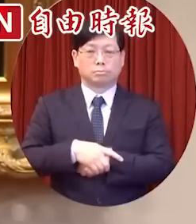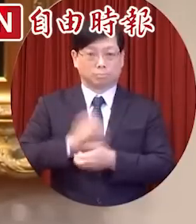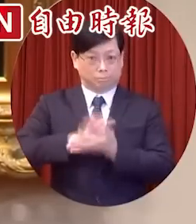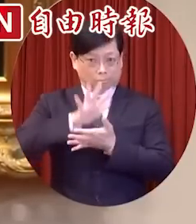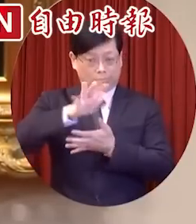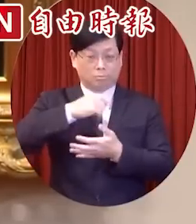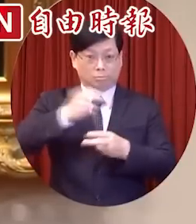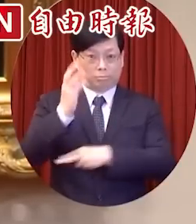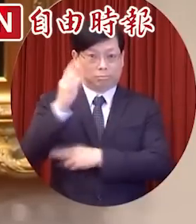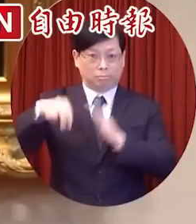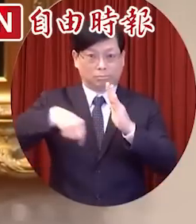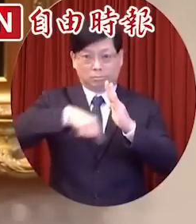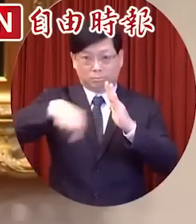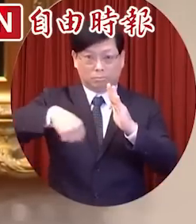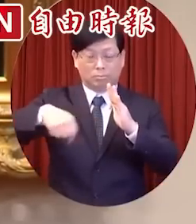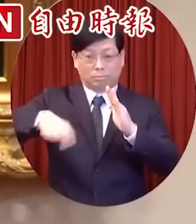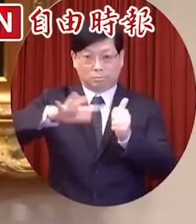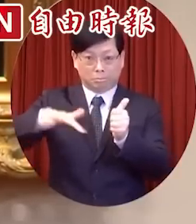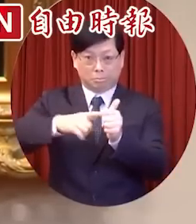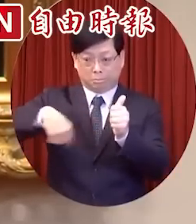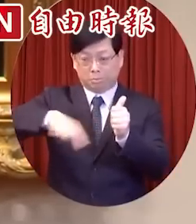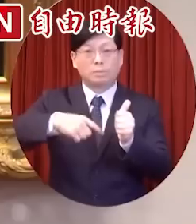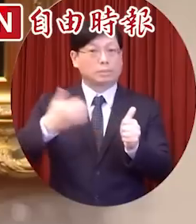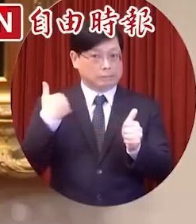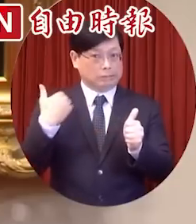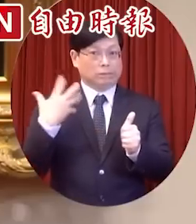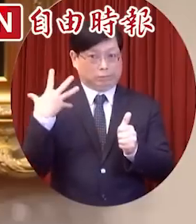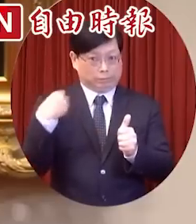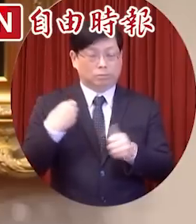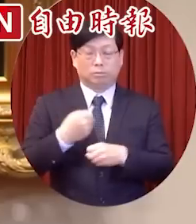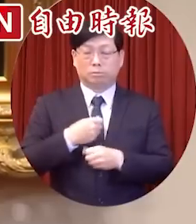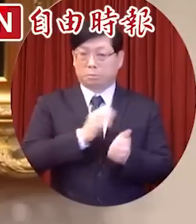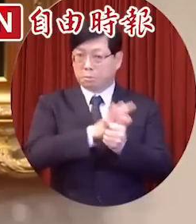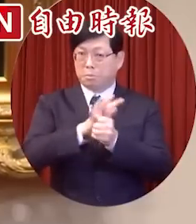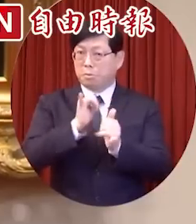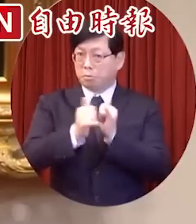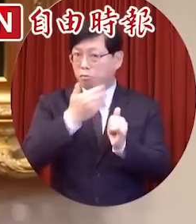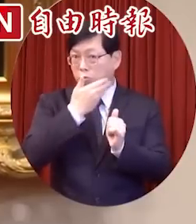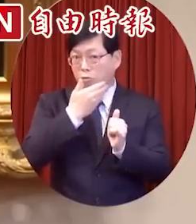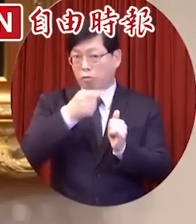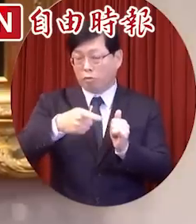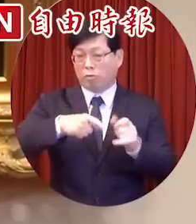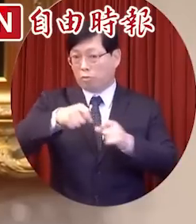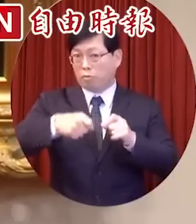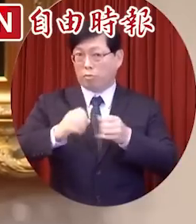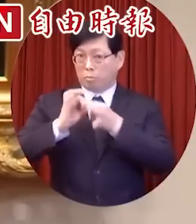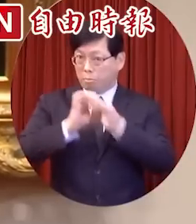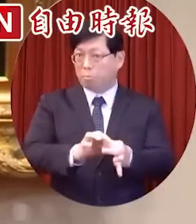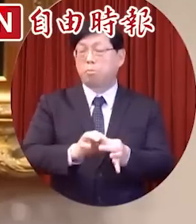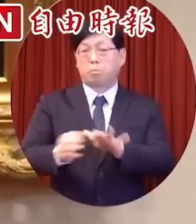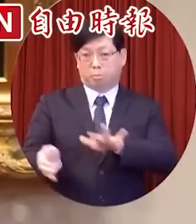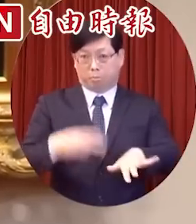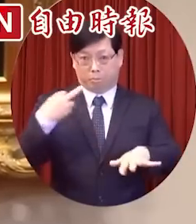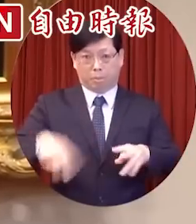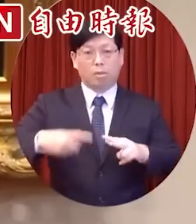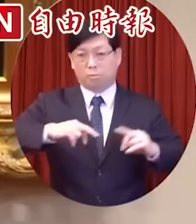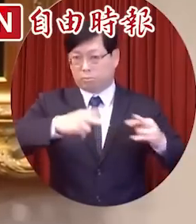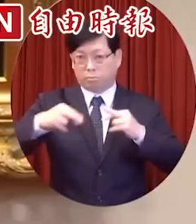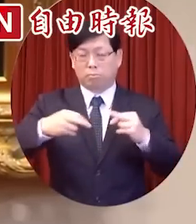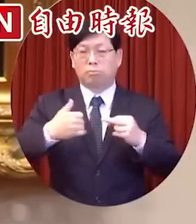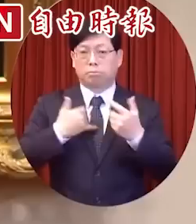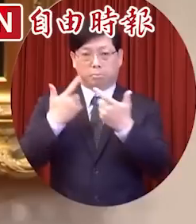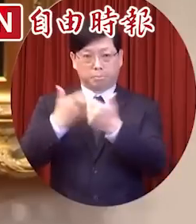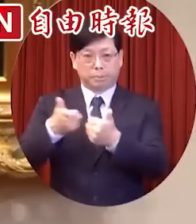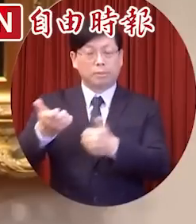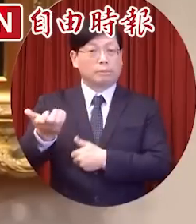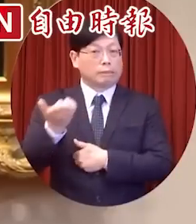政团队除了要延续正在推动的福国利民的方案而外，也会展开必要的调整，来达成